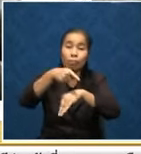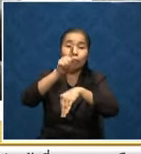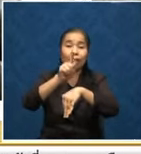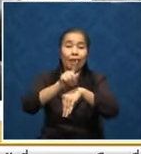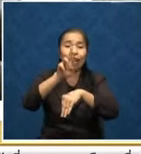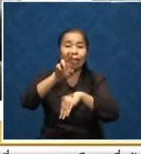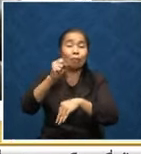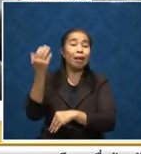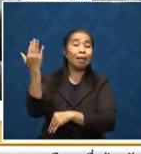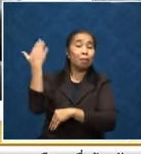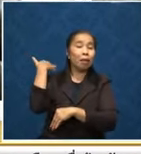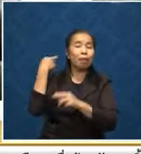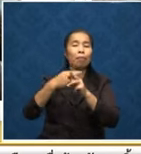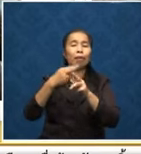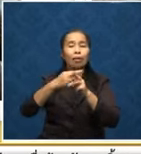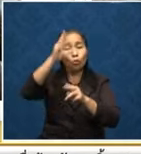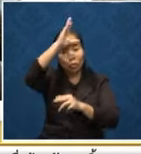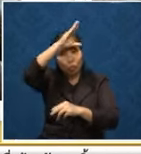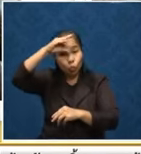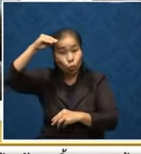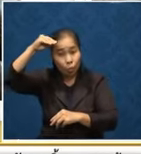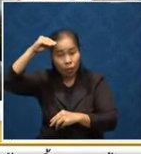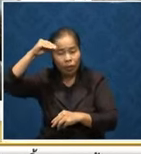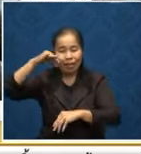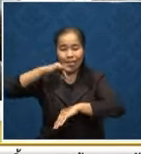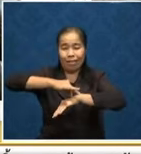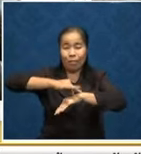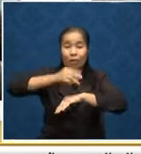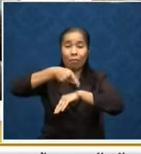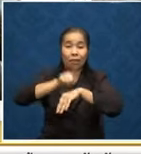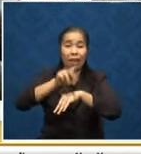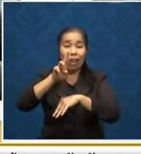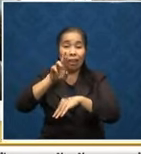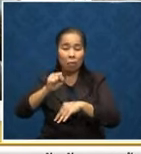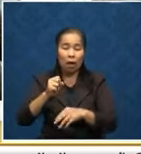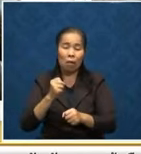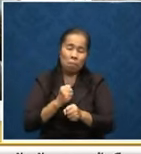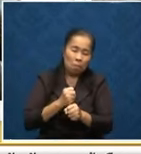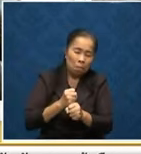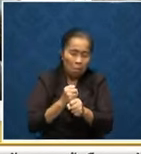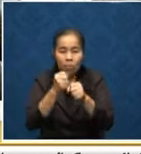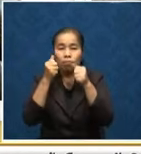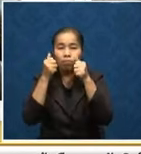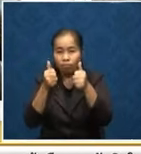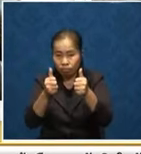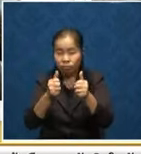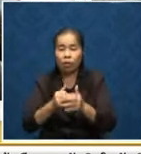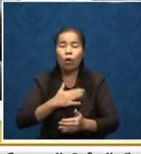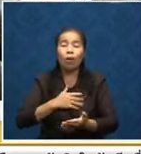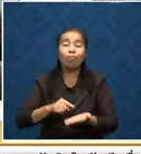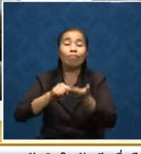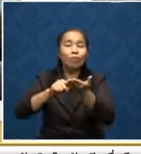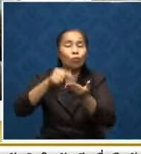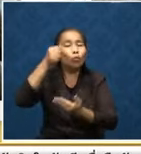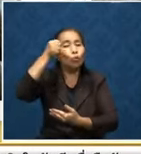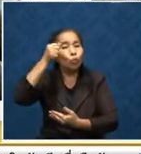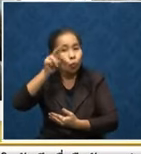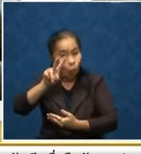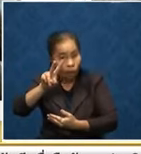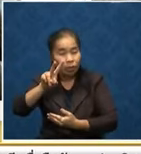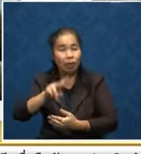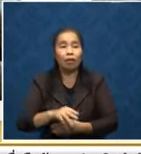คือท่านชวนหลีกภัยที่ดำรงตำแหน่งประธานสภาและทำงานได้อย่างดีเยี่ยมครับผมขอเสนอว่า2วันครับถ้